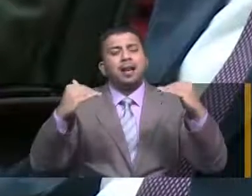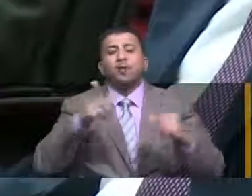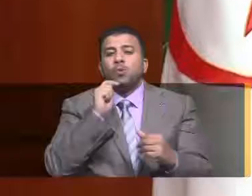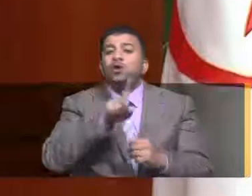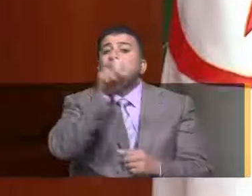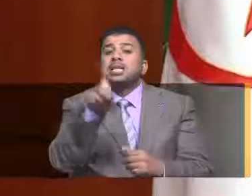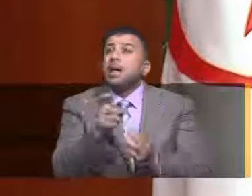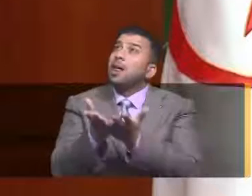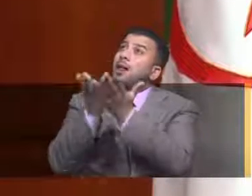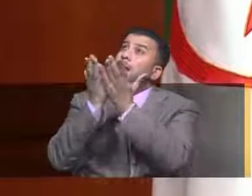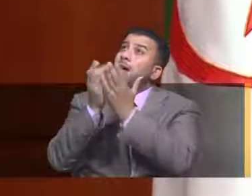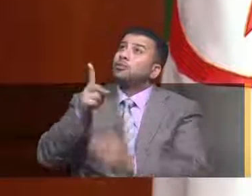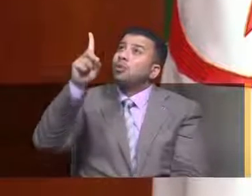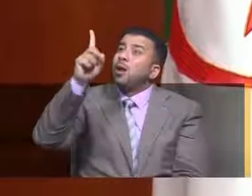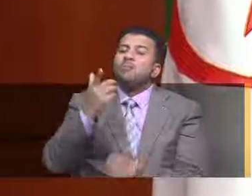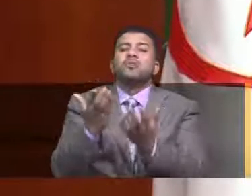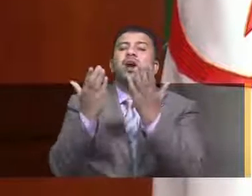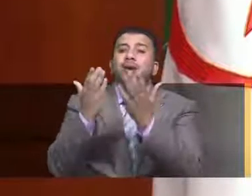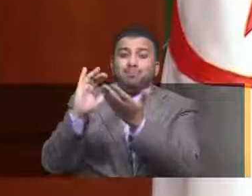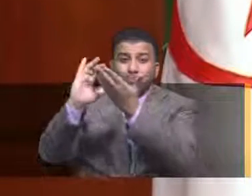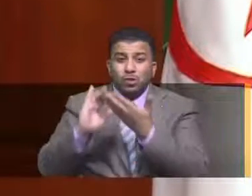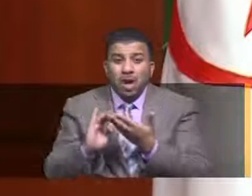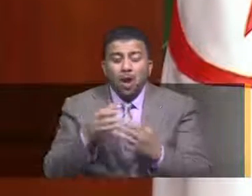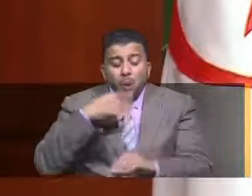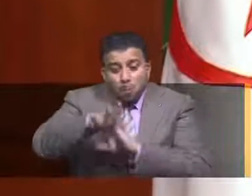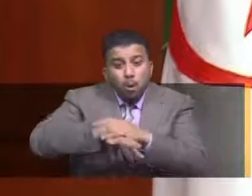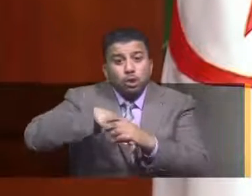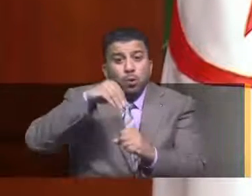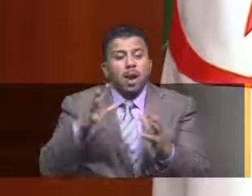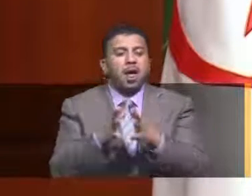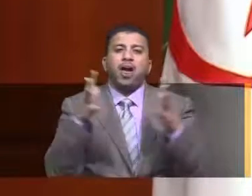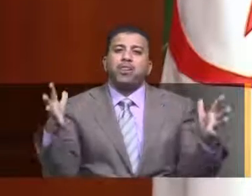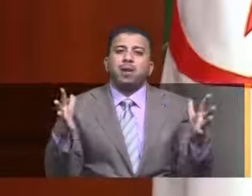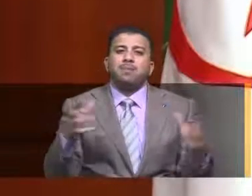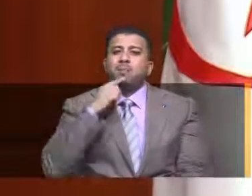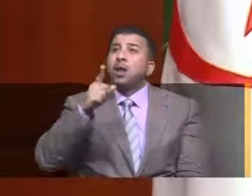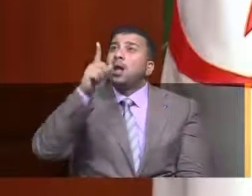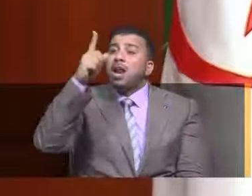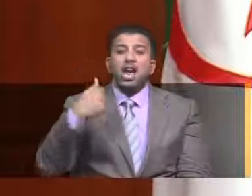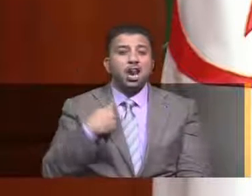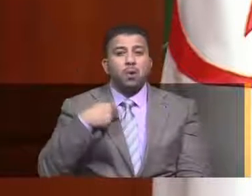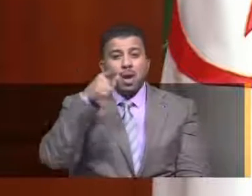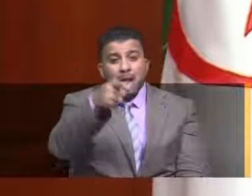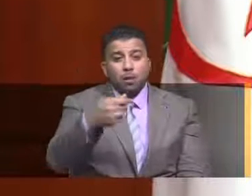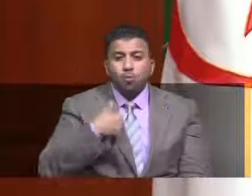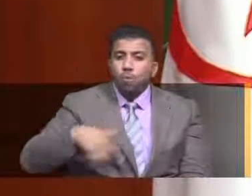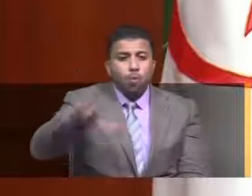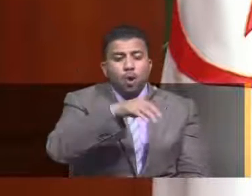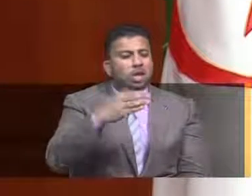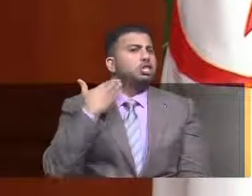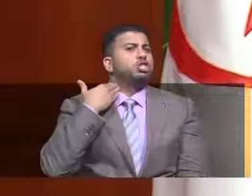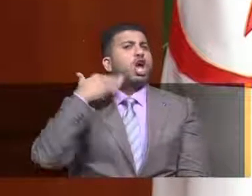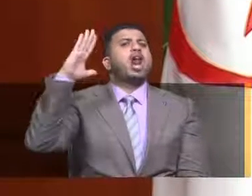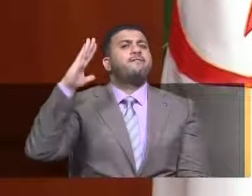تعالى أن يستخدمنا في هذا المشروع العظيم، وإنه لشرف لكم ولنا جميعا